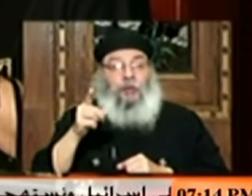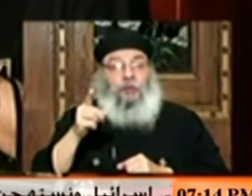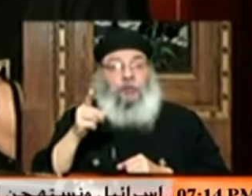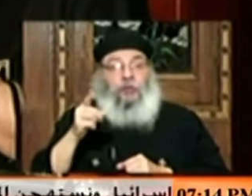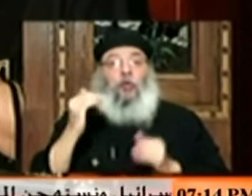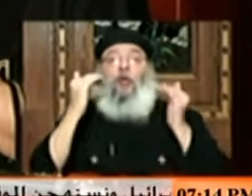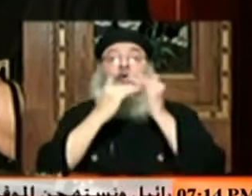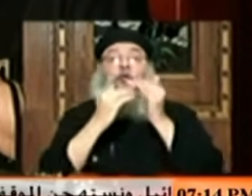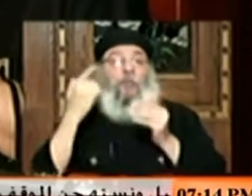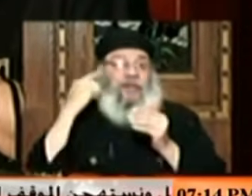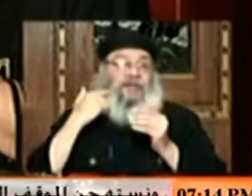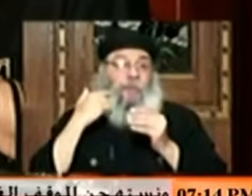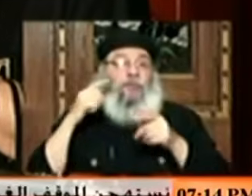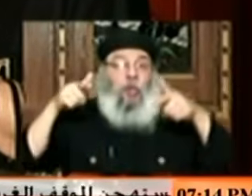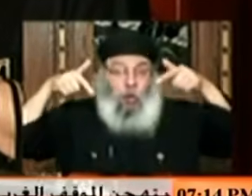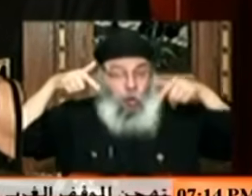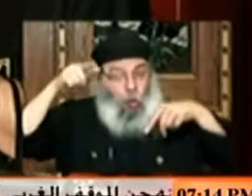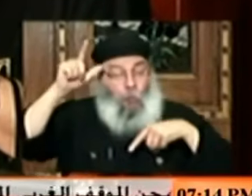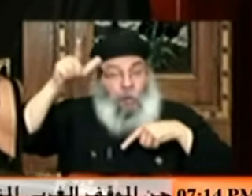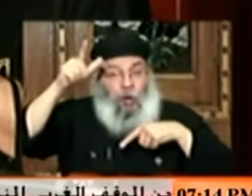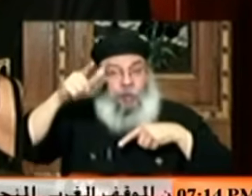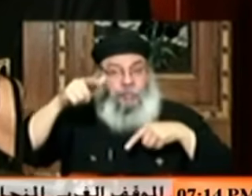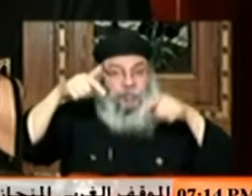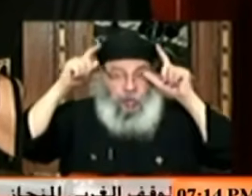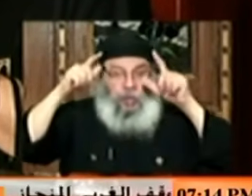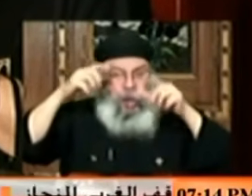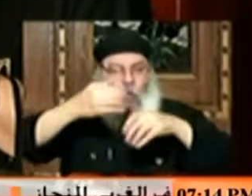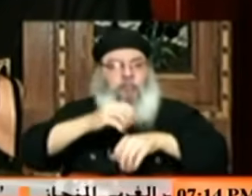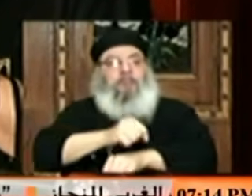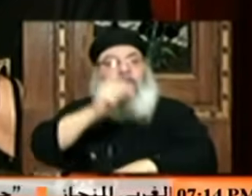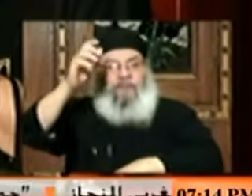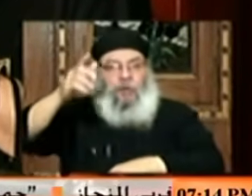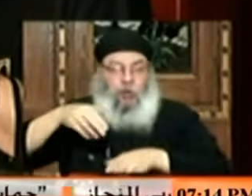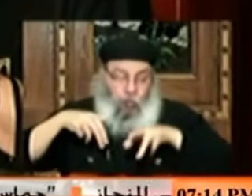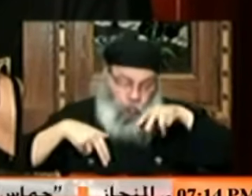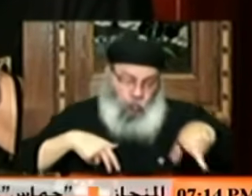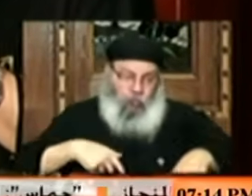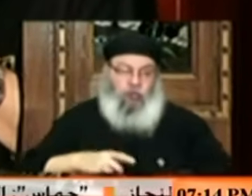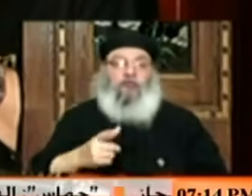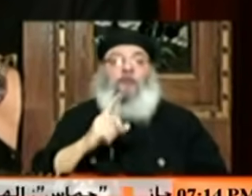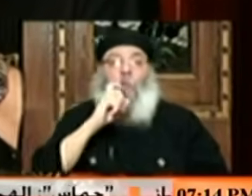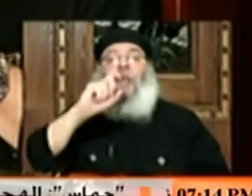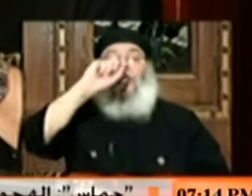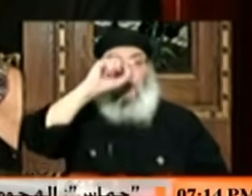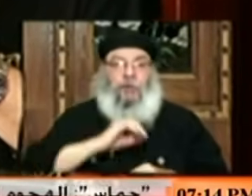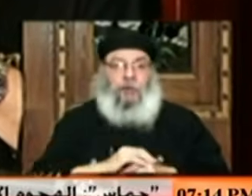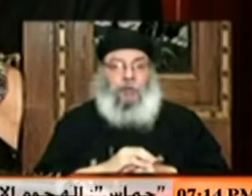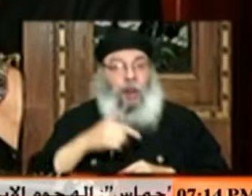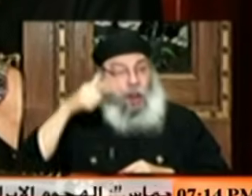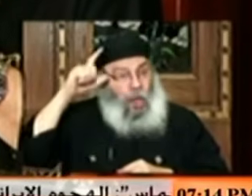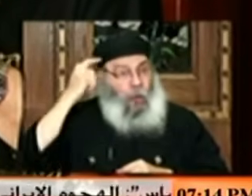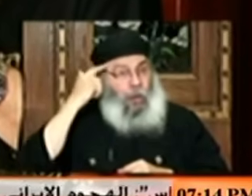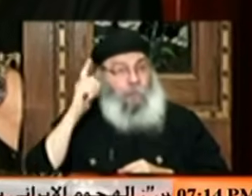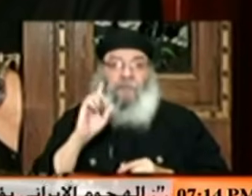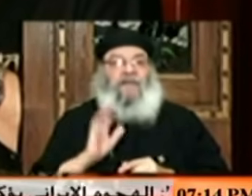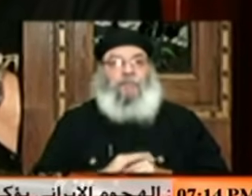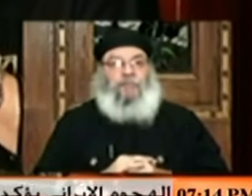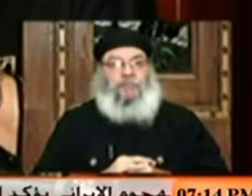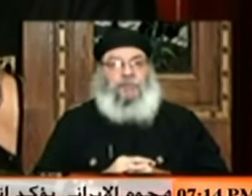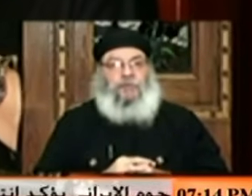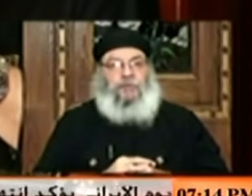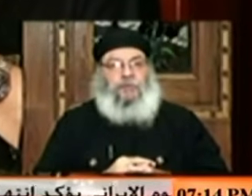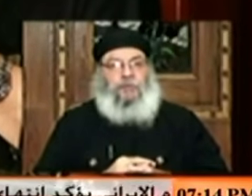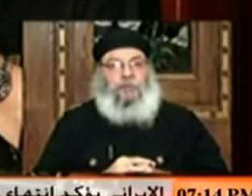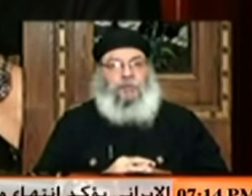ثوره او حماره من المزود يمضي به ويسقيه الحيوانات دي غير عاقله ان